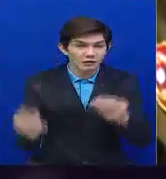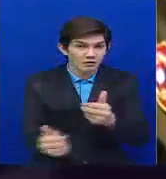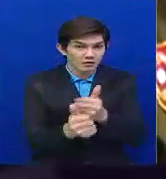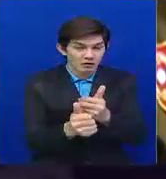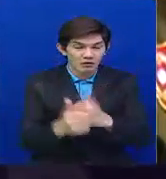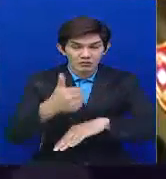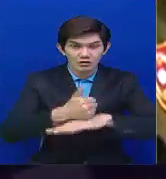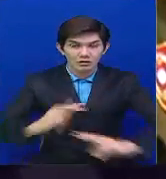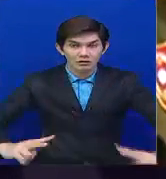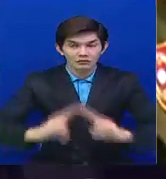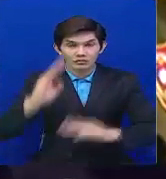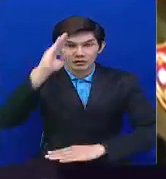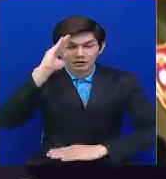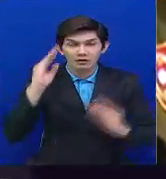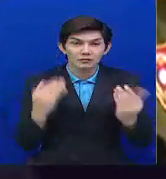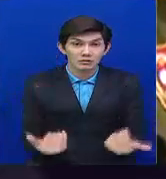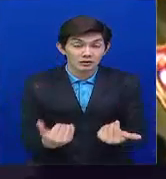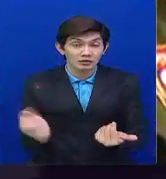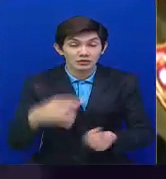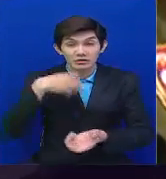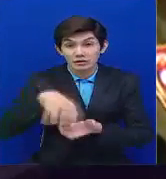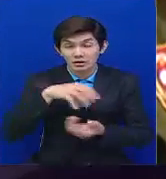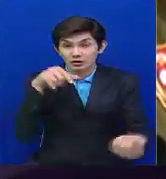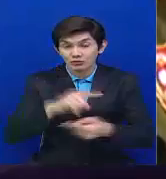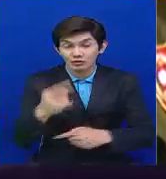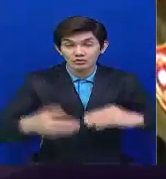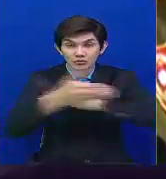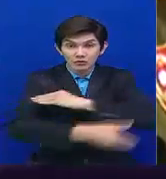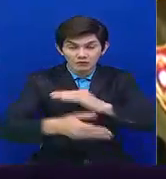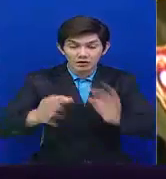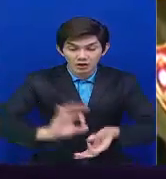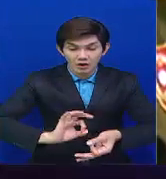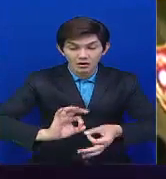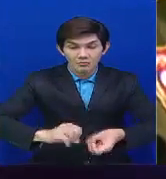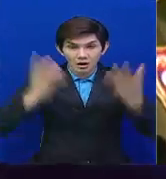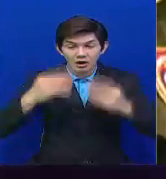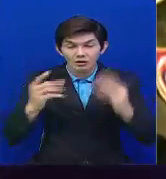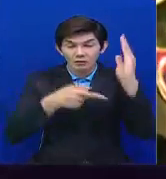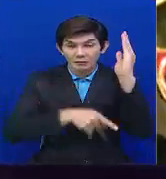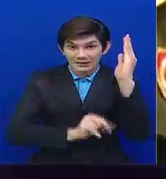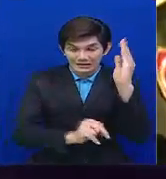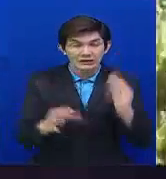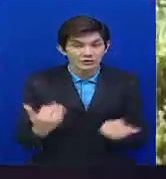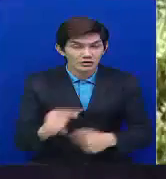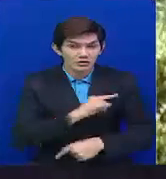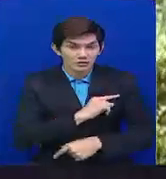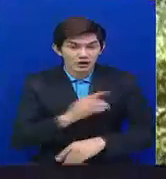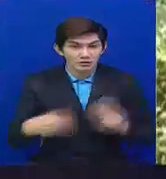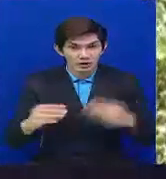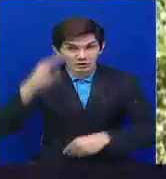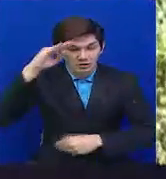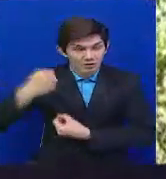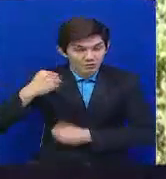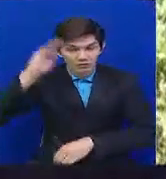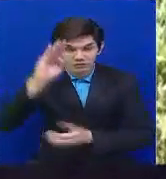รีและรัฐมนตรีว่าการกระทรวงกลาโหมกล่าวถึงเหตุระเบิดรถไฟที่จังหวัดปัตตานีว่าขณะนี้ได้มอบหมายให้กองทัพบกตำรว